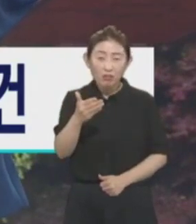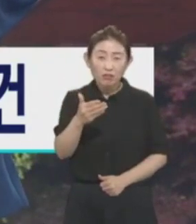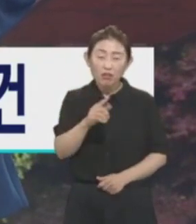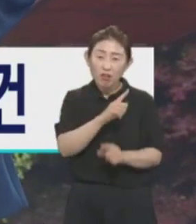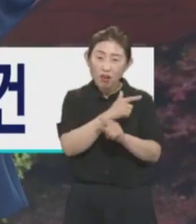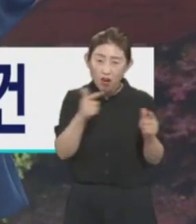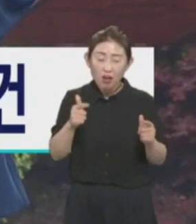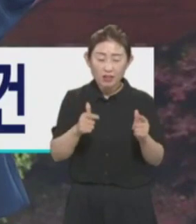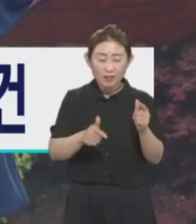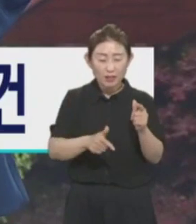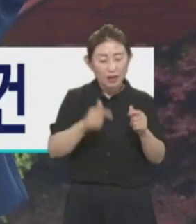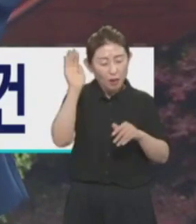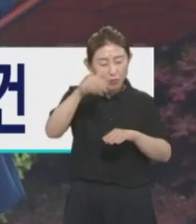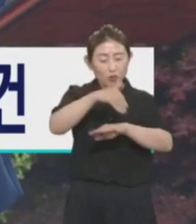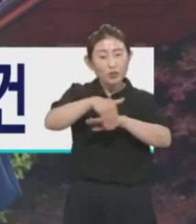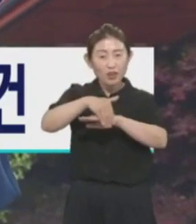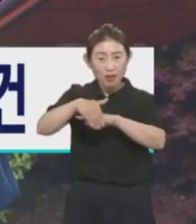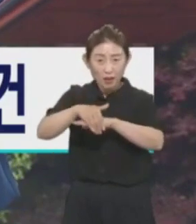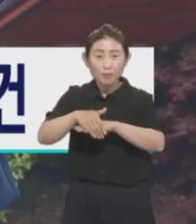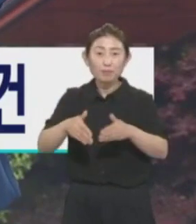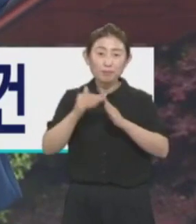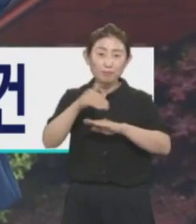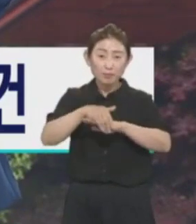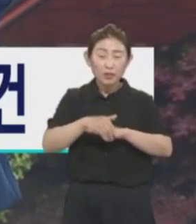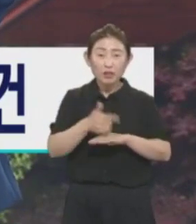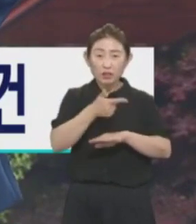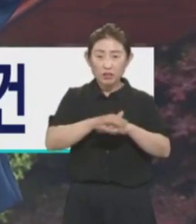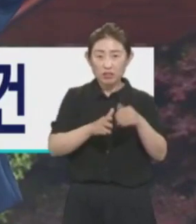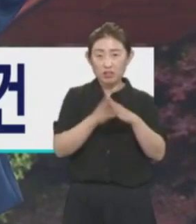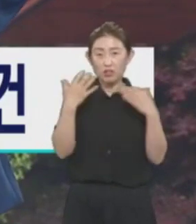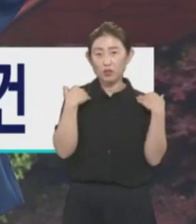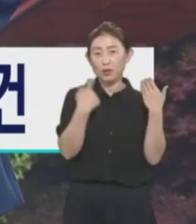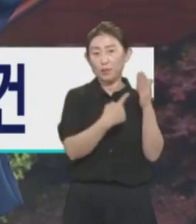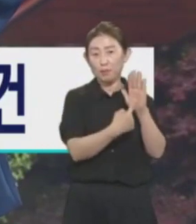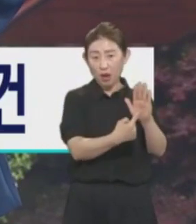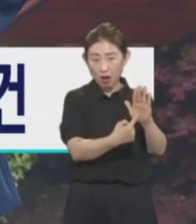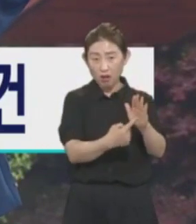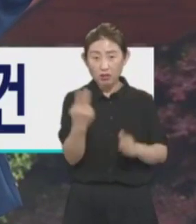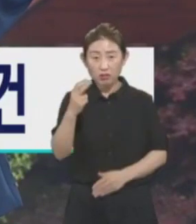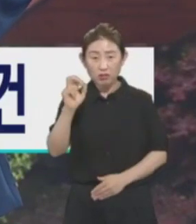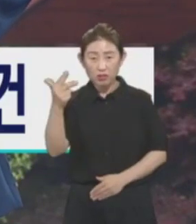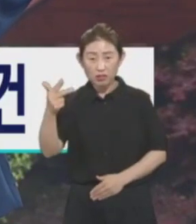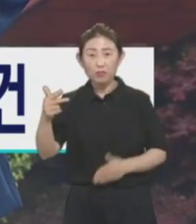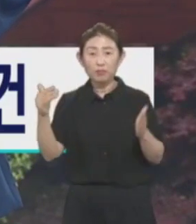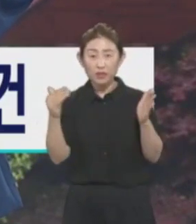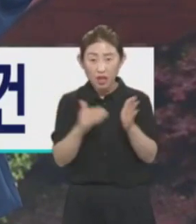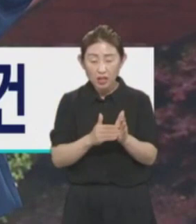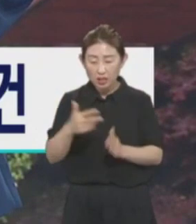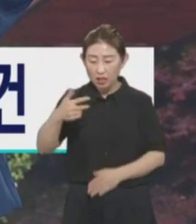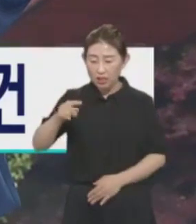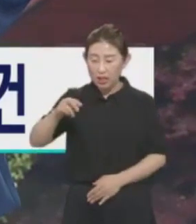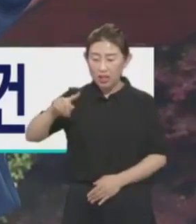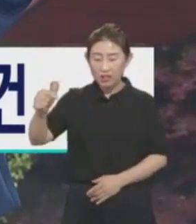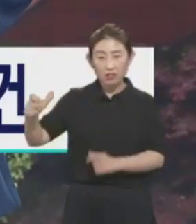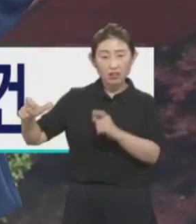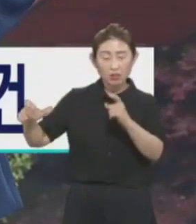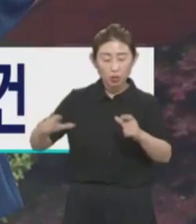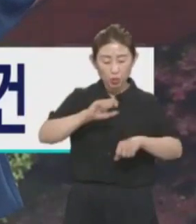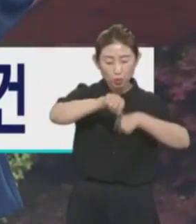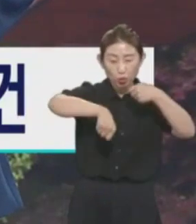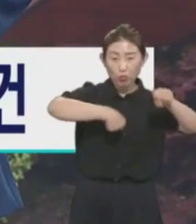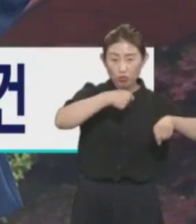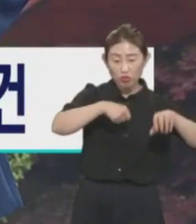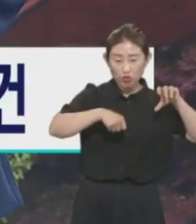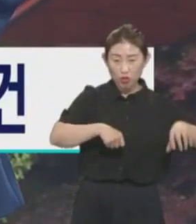보물산 프로젝트가 추진됩니다. 대전시가 관련 계획을 공개했는데 2027년까지 대사지구와 5월드를